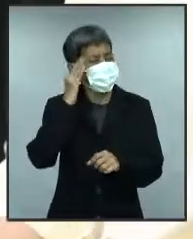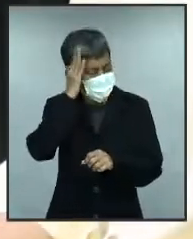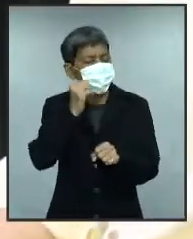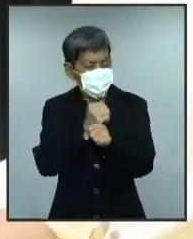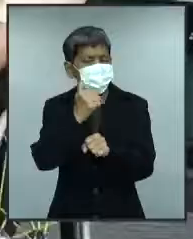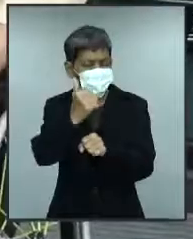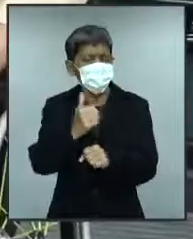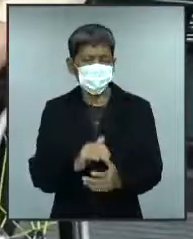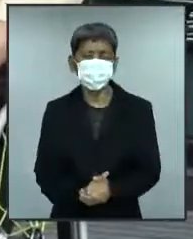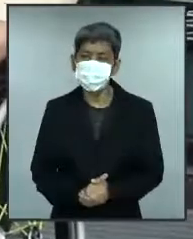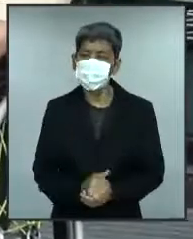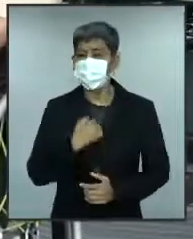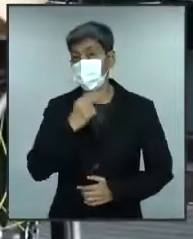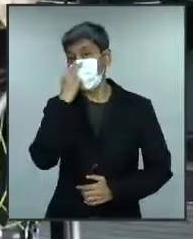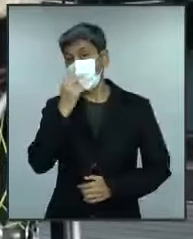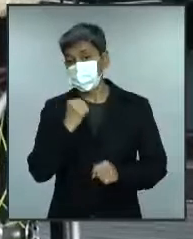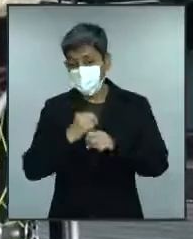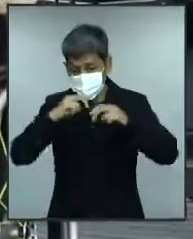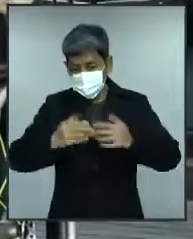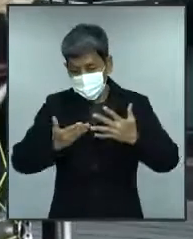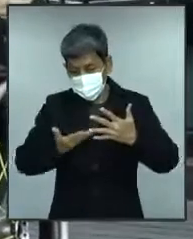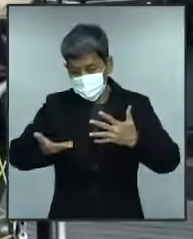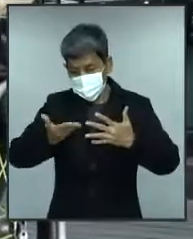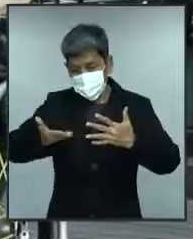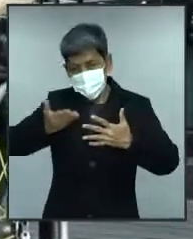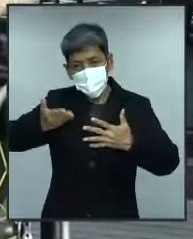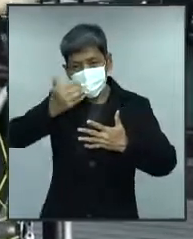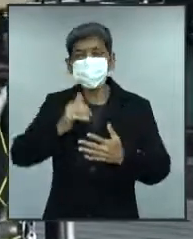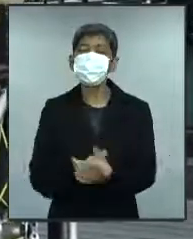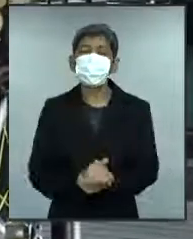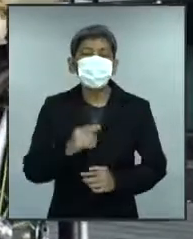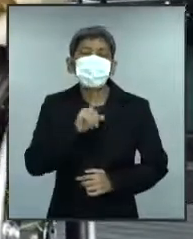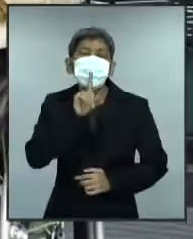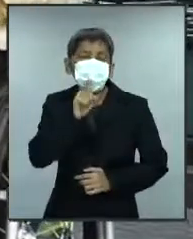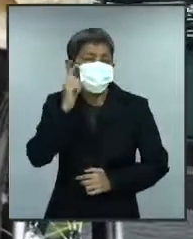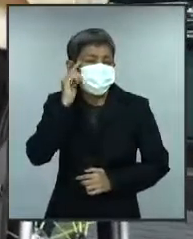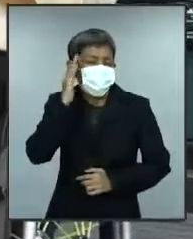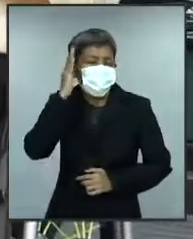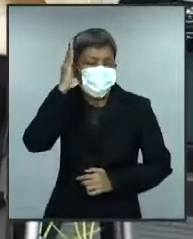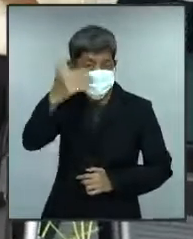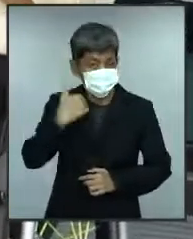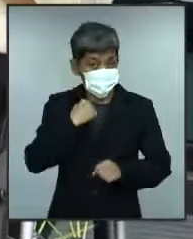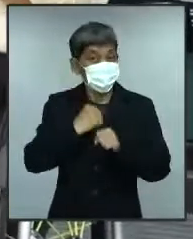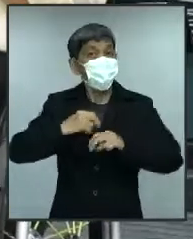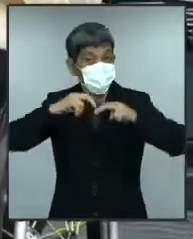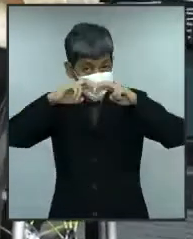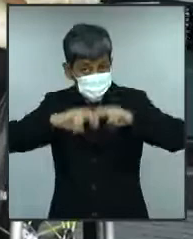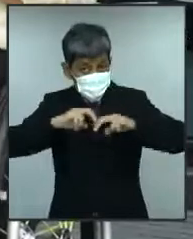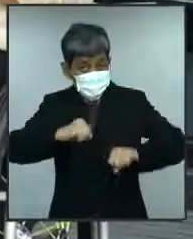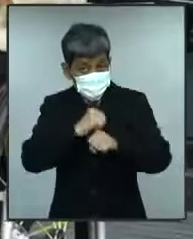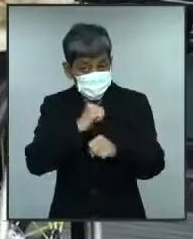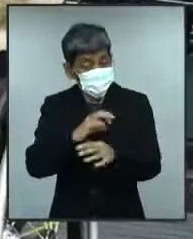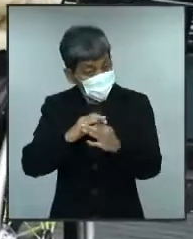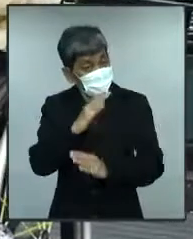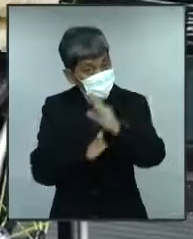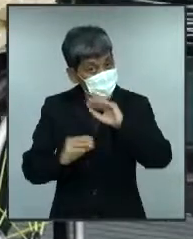ได้ในอนาคต ครับผมก็ถือว่าเป็นการวิจัยต่อยอดไปเนาะ ใช่ ครับในอนาคตอาจารย์มีงานวิจัยที่